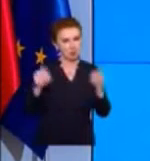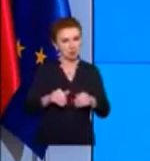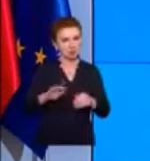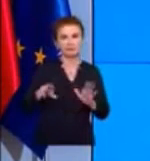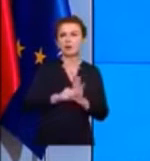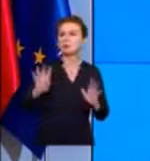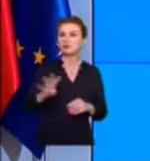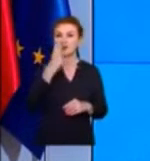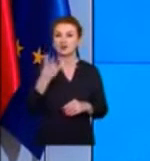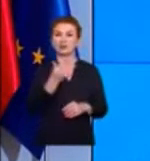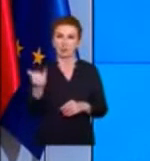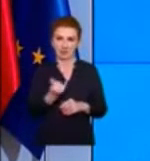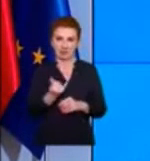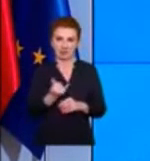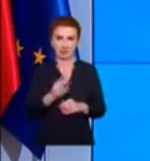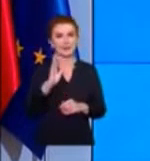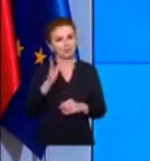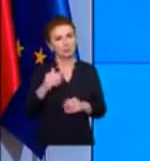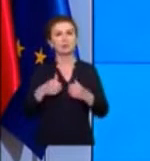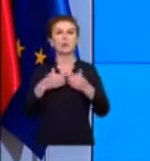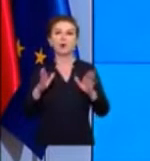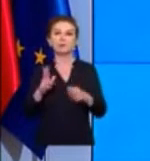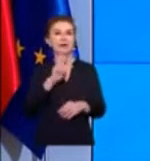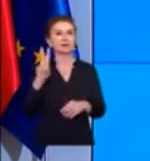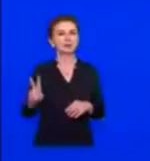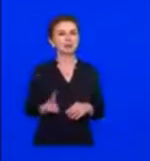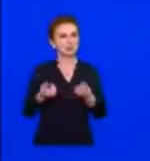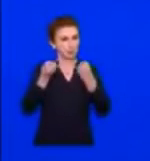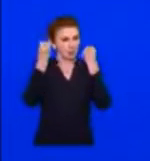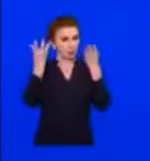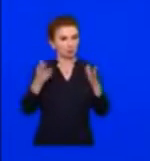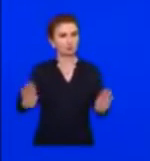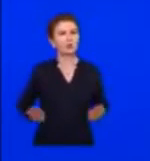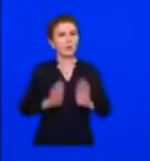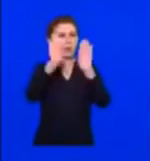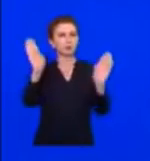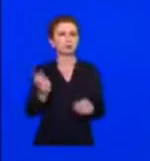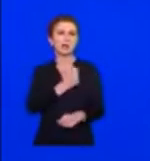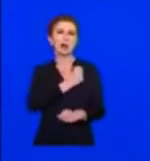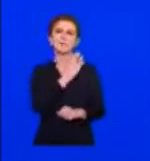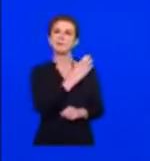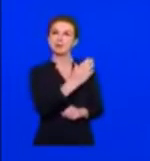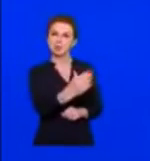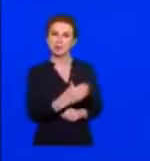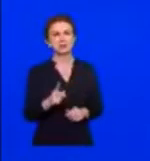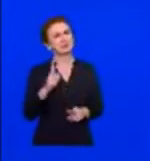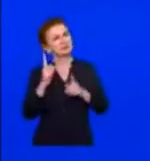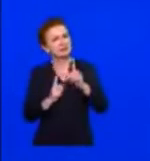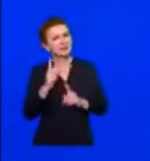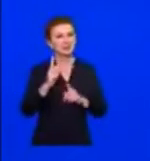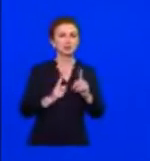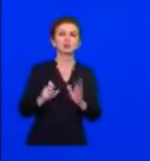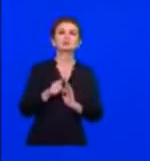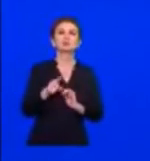Także otwieramy instytucje kultury, muzea, biblioteki, tutaj również w zależności od tego,